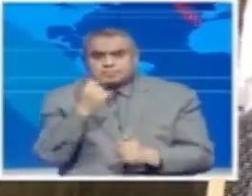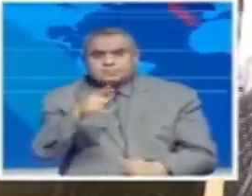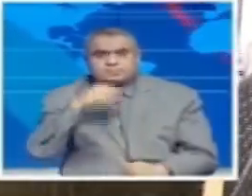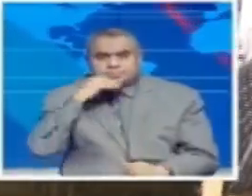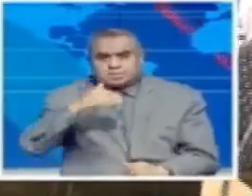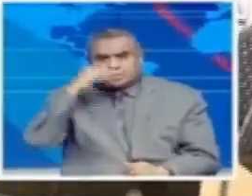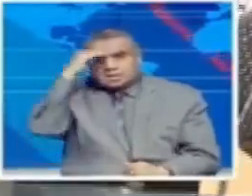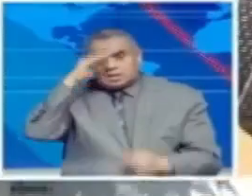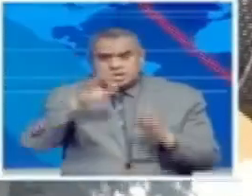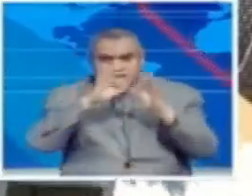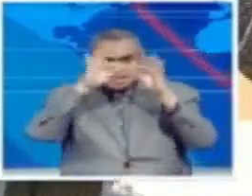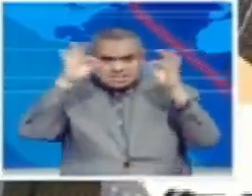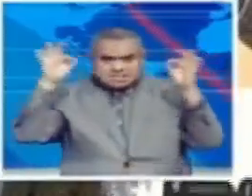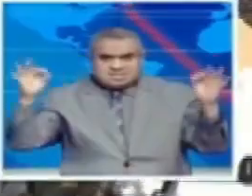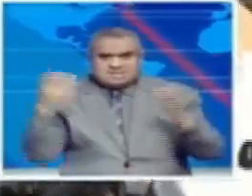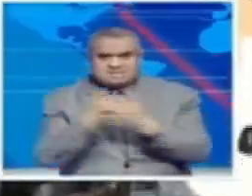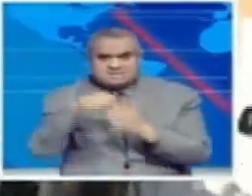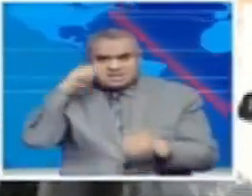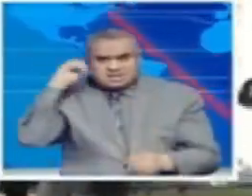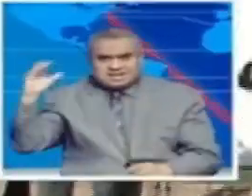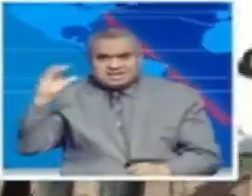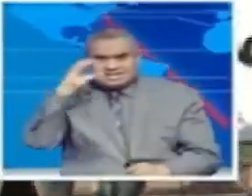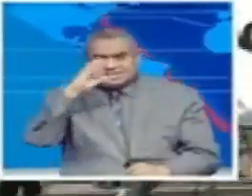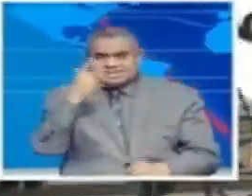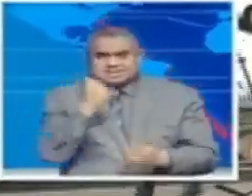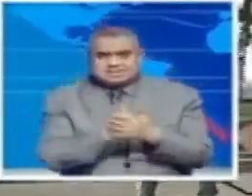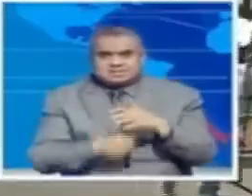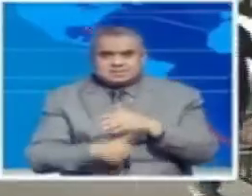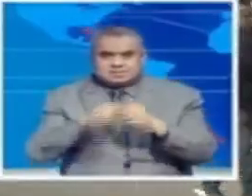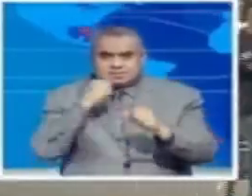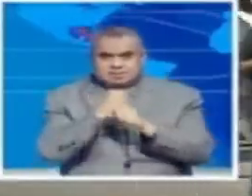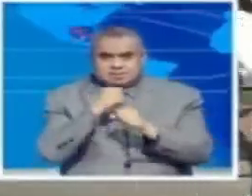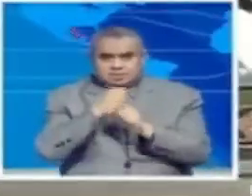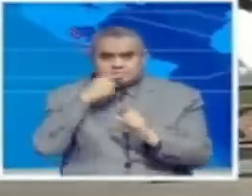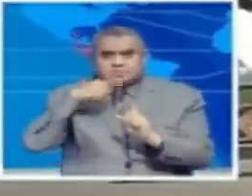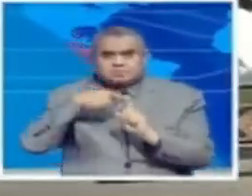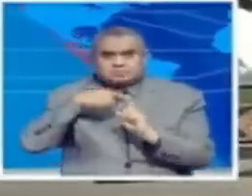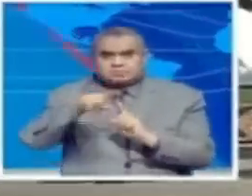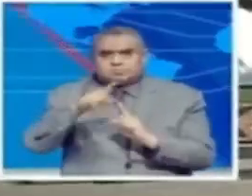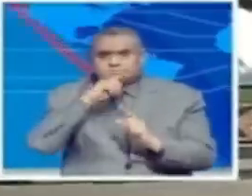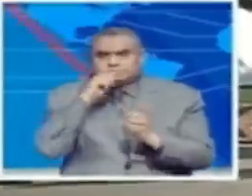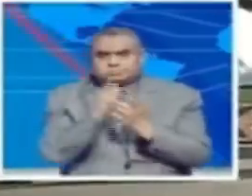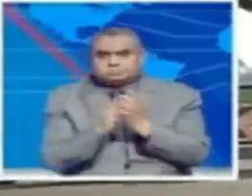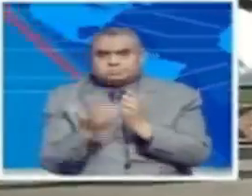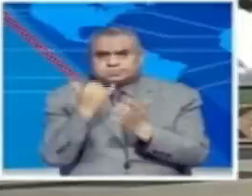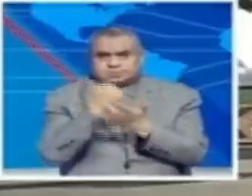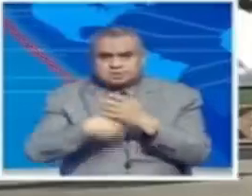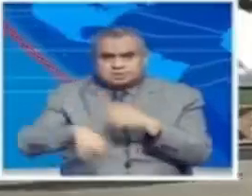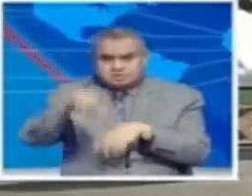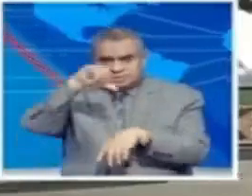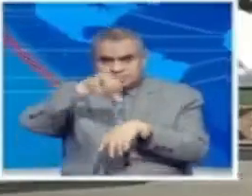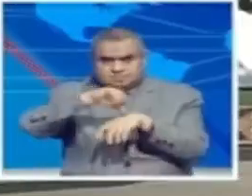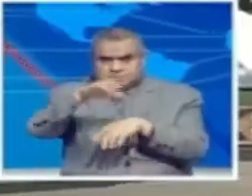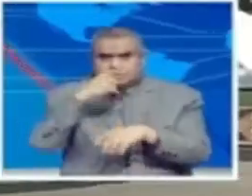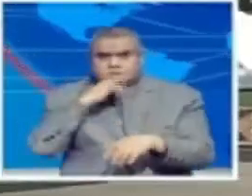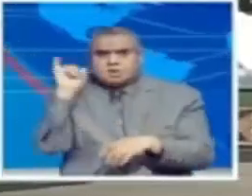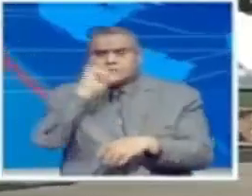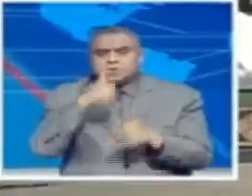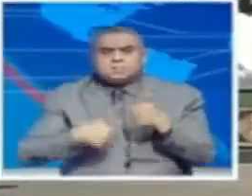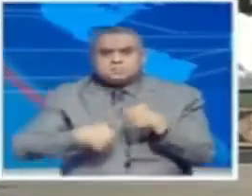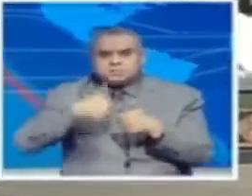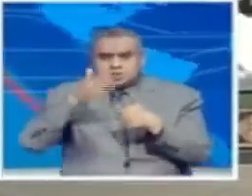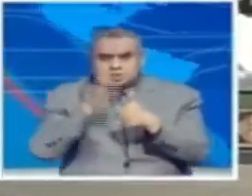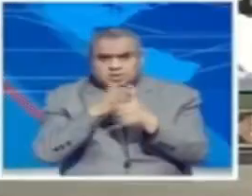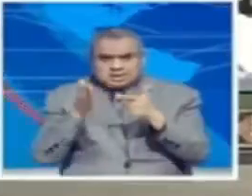شاملة للمرشح الرئاسي عبد الفتاح السيسي حول ما تتطلبه المرحلة القادمة، لكن التركيز سيكون على محورين رئيسيين